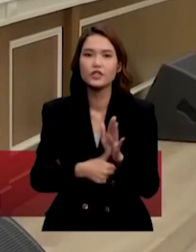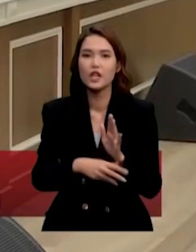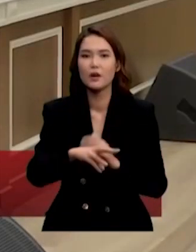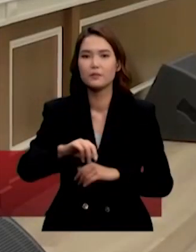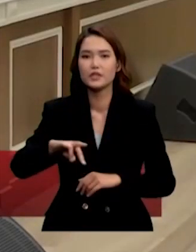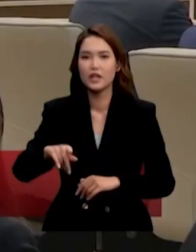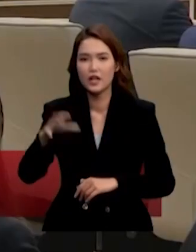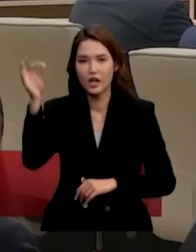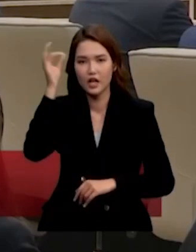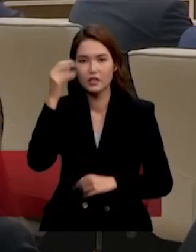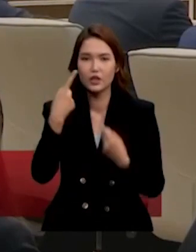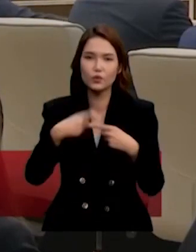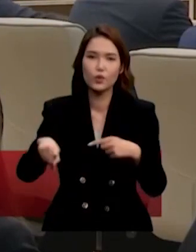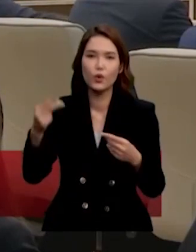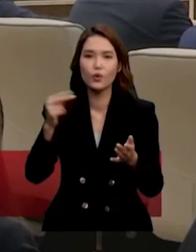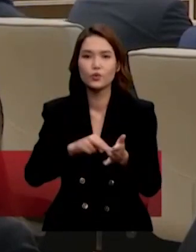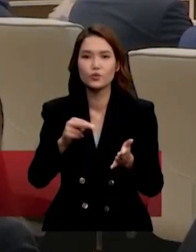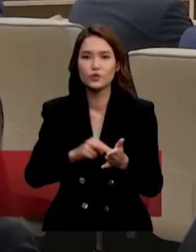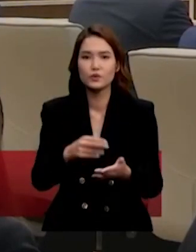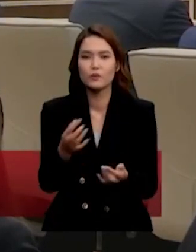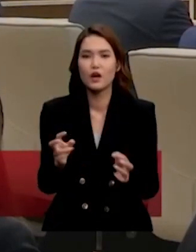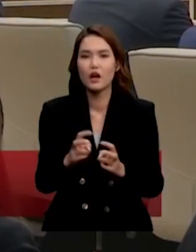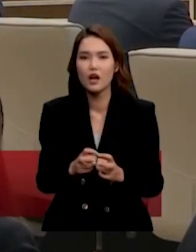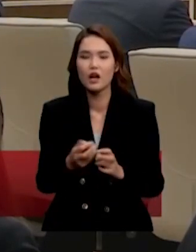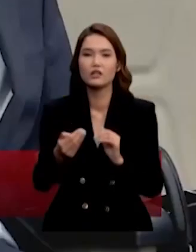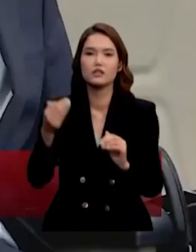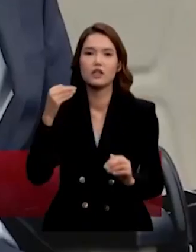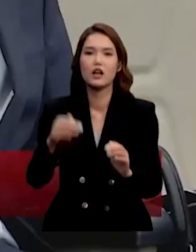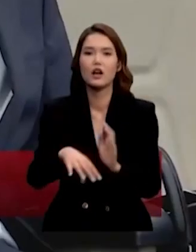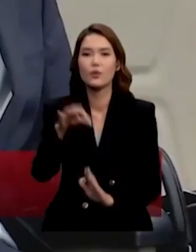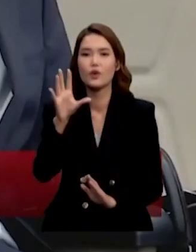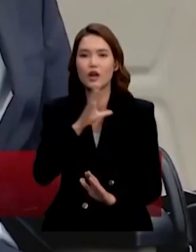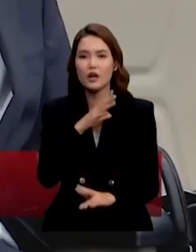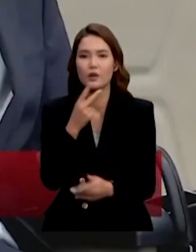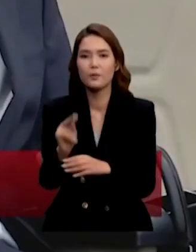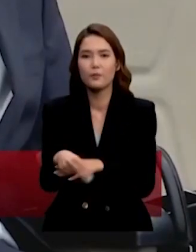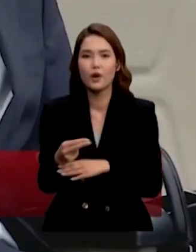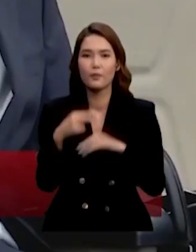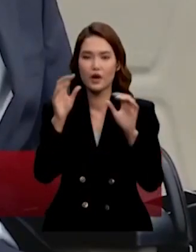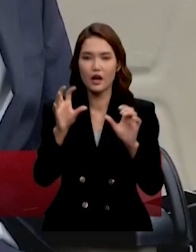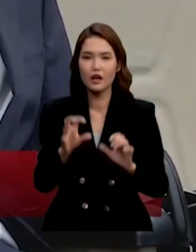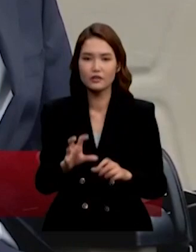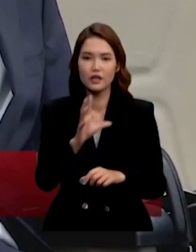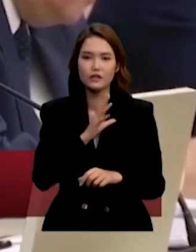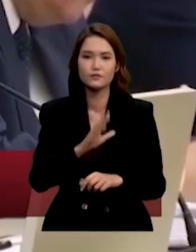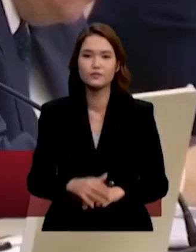тенге. Напомню, аналогичная сумма выделялась на проведение предыдущего референдума по внесению поправок в